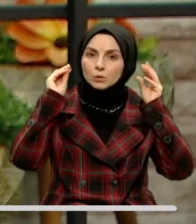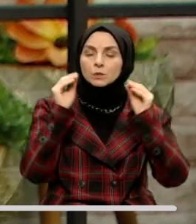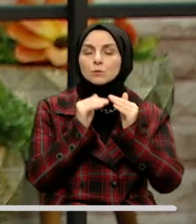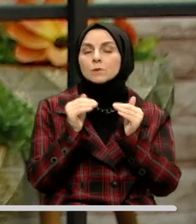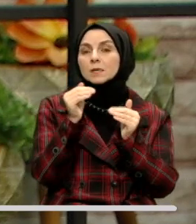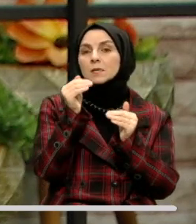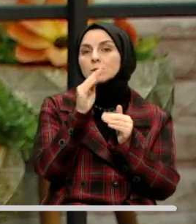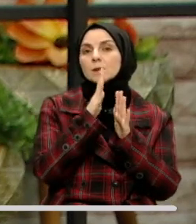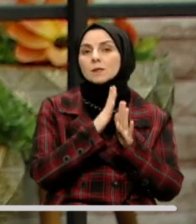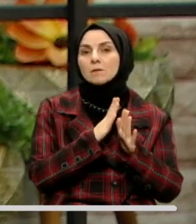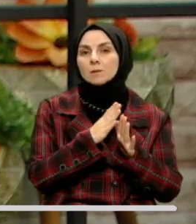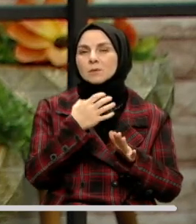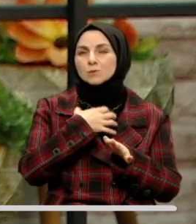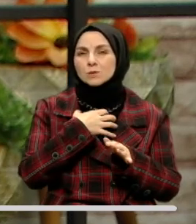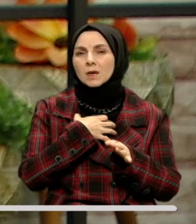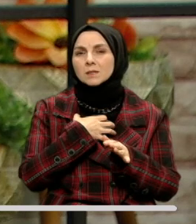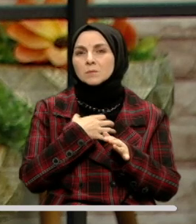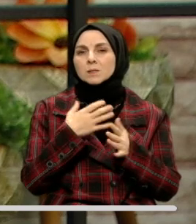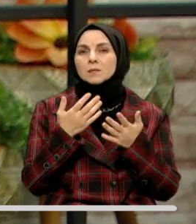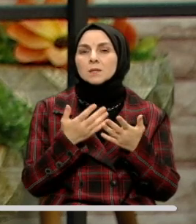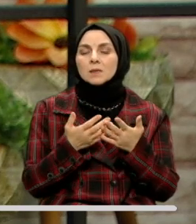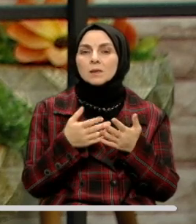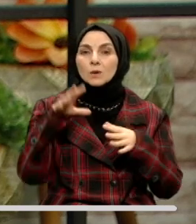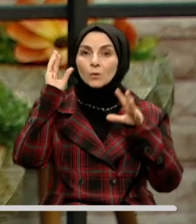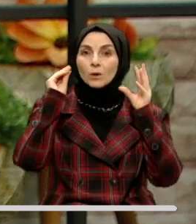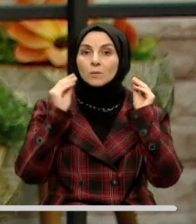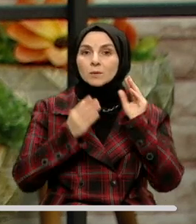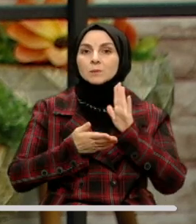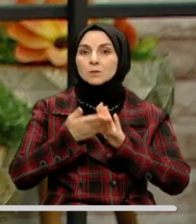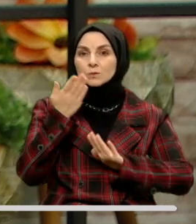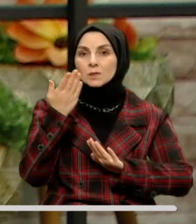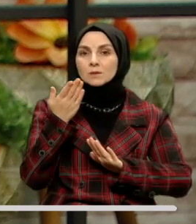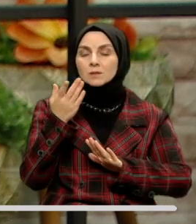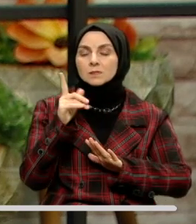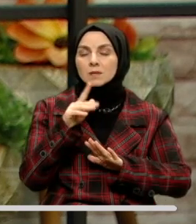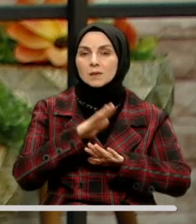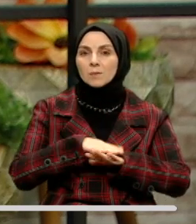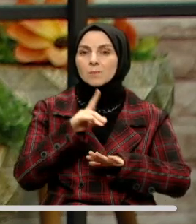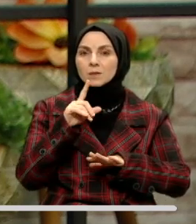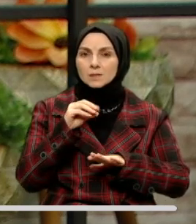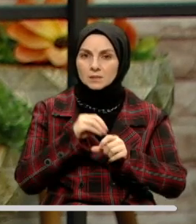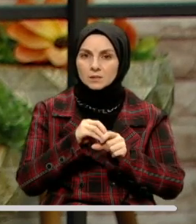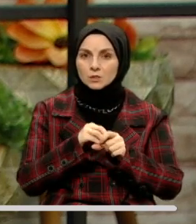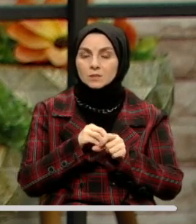ediyoruz. Kendi çıtamızı yükseltmemiz için konfor alanından çıkmamız gerekiyor.